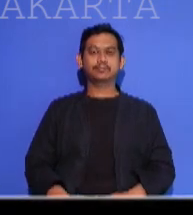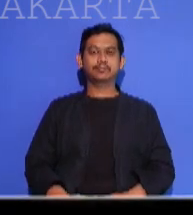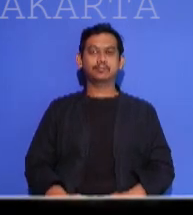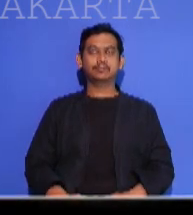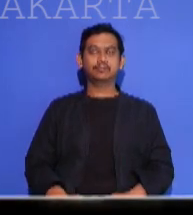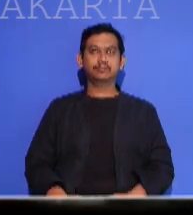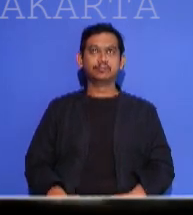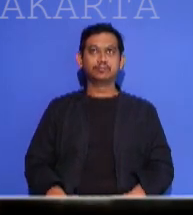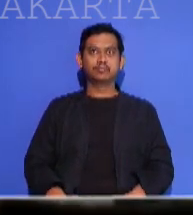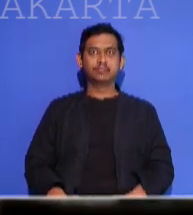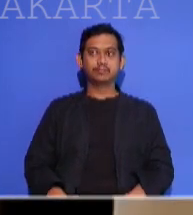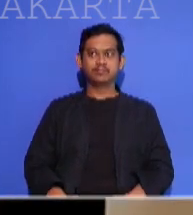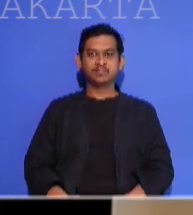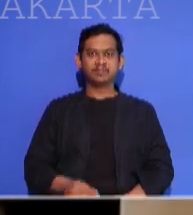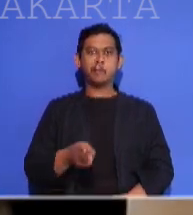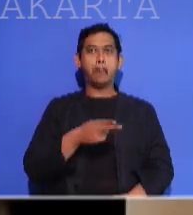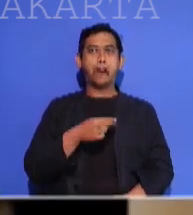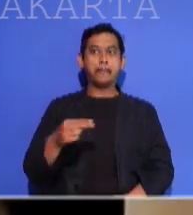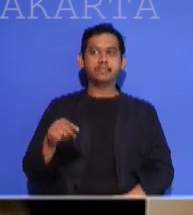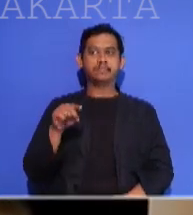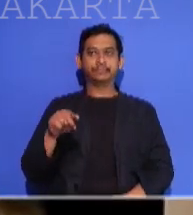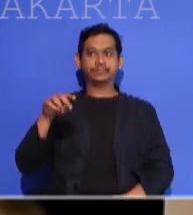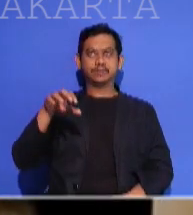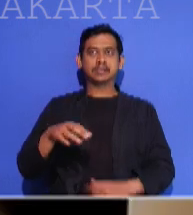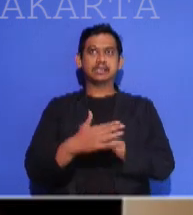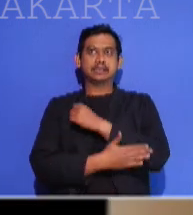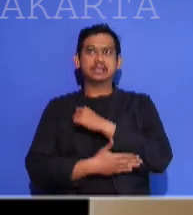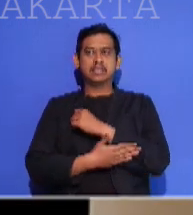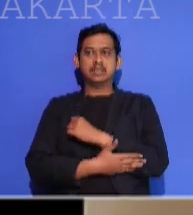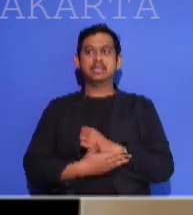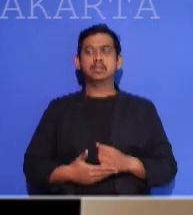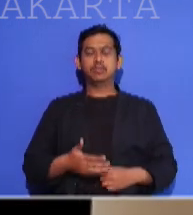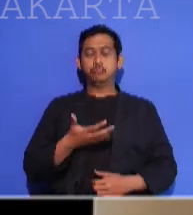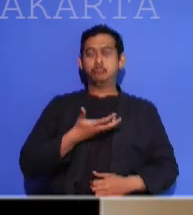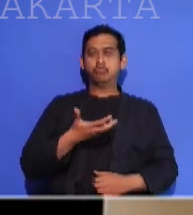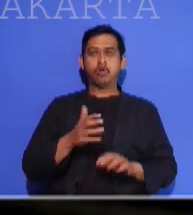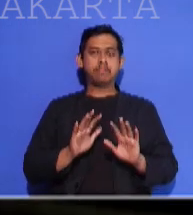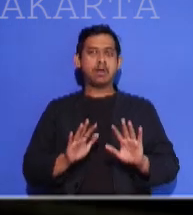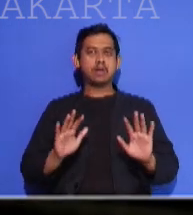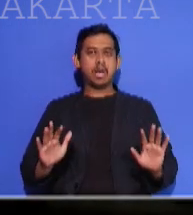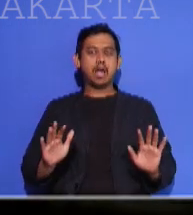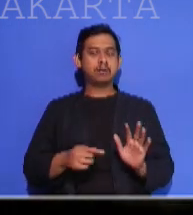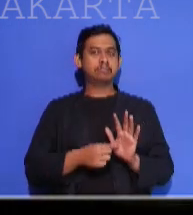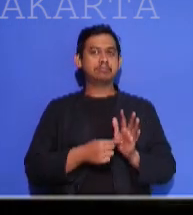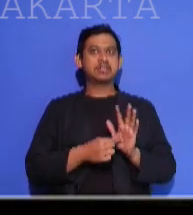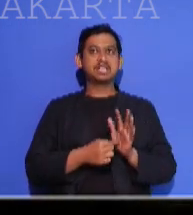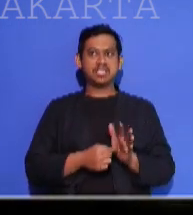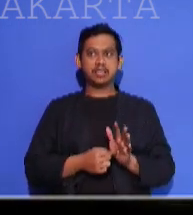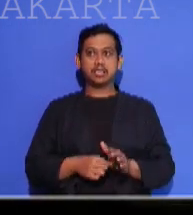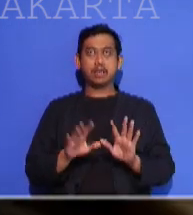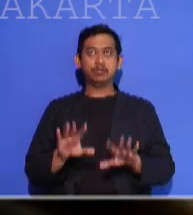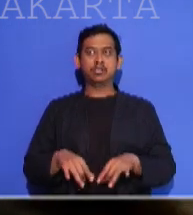pasasifik Indonesia menjadi salah satu negara terfavorit dengan pilihan terbanyak dari mahasiswa dan mahasiswi